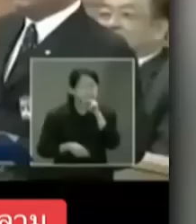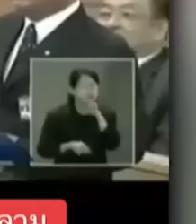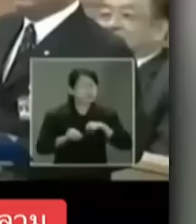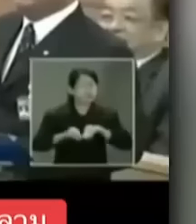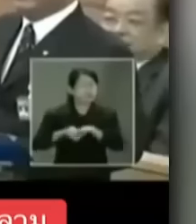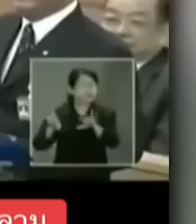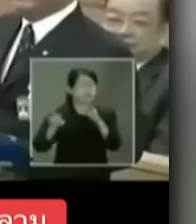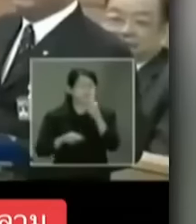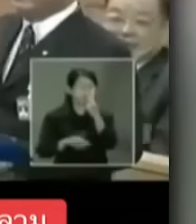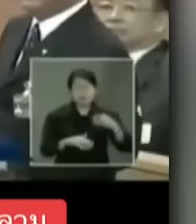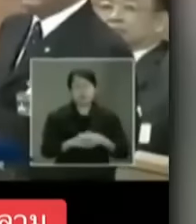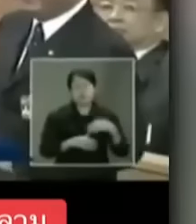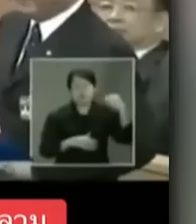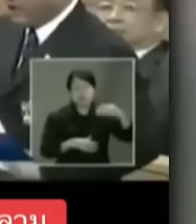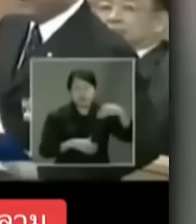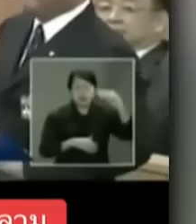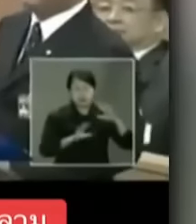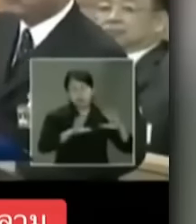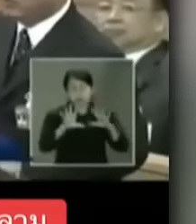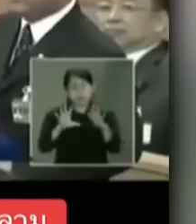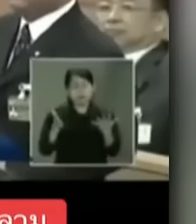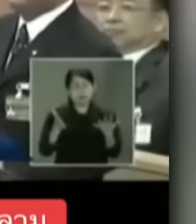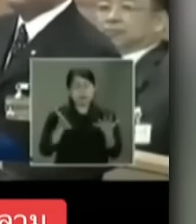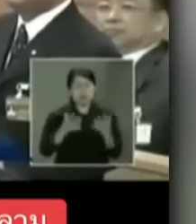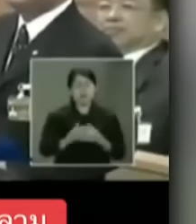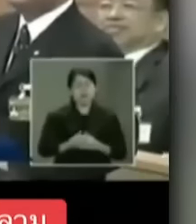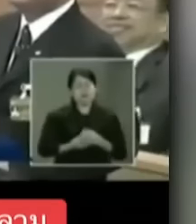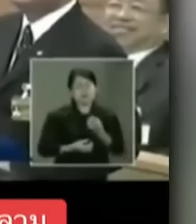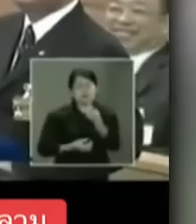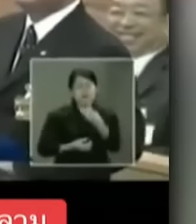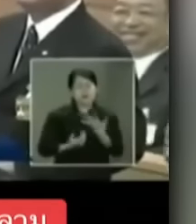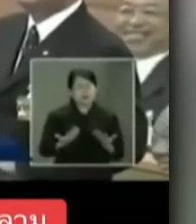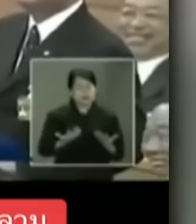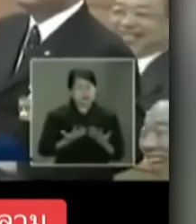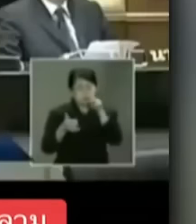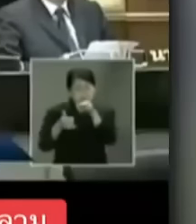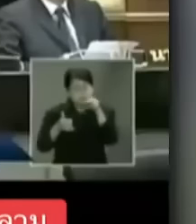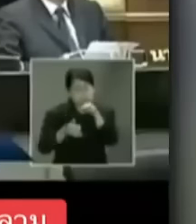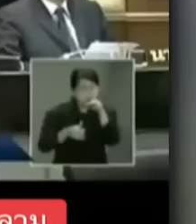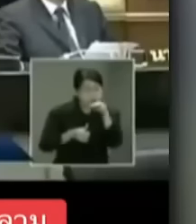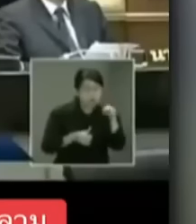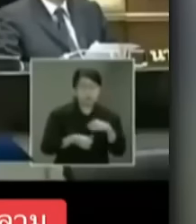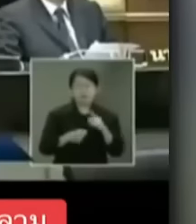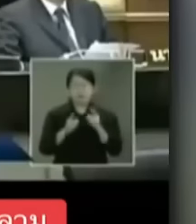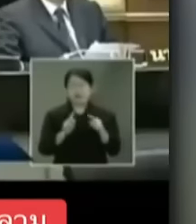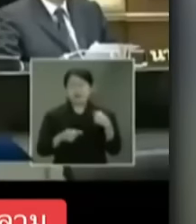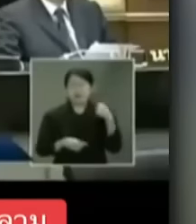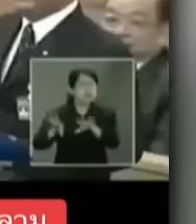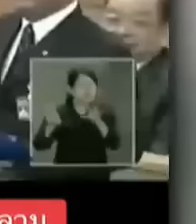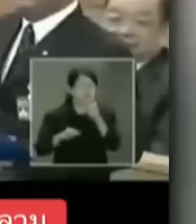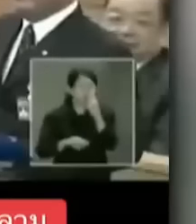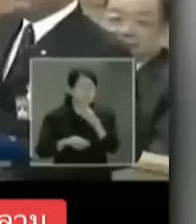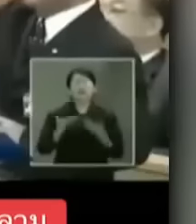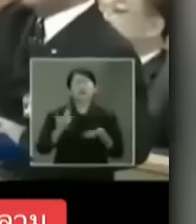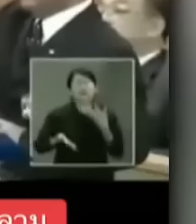นะซึ่งถ้าร้อยตำรวจเอกเฉลิมจะเล่นบทบาทเฉลิมอิสระตามที่ประกาศในสภาเนี่ยก็น่าสนใจว่าจะ